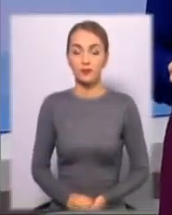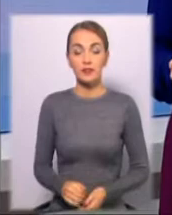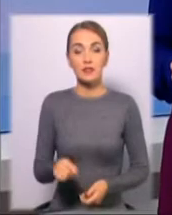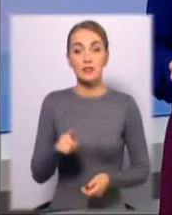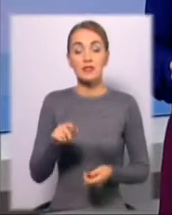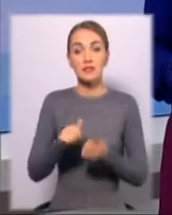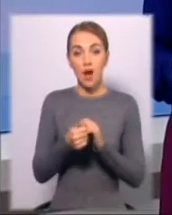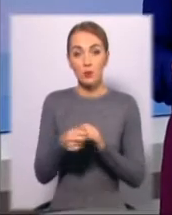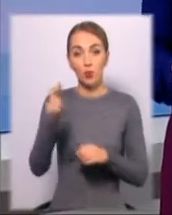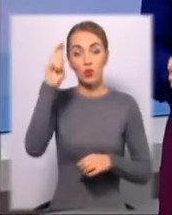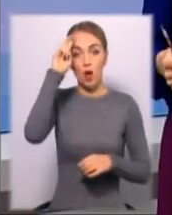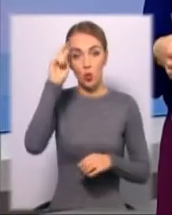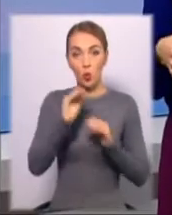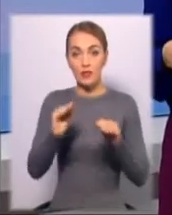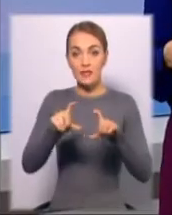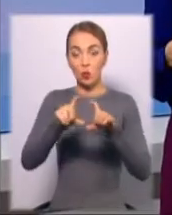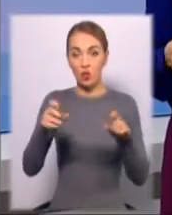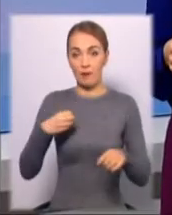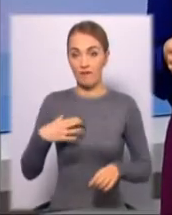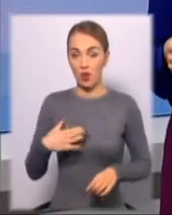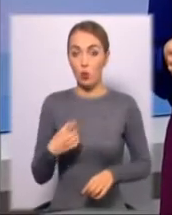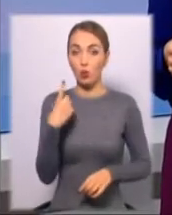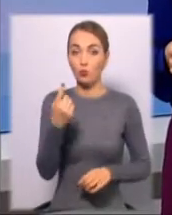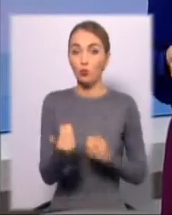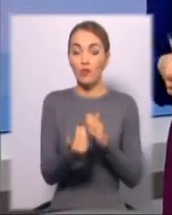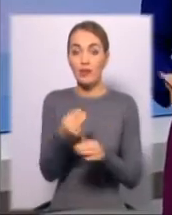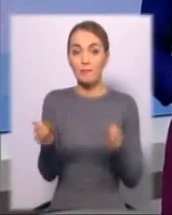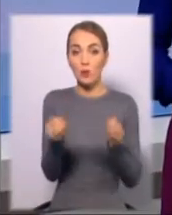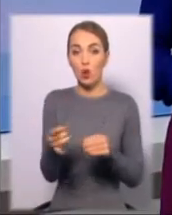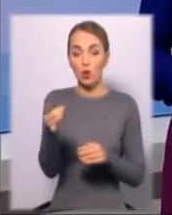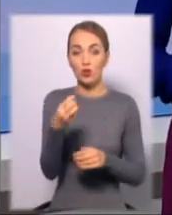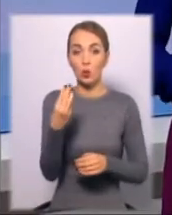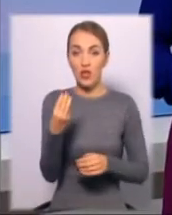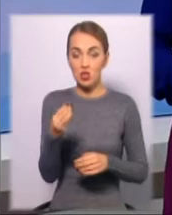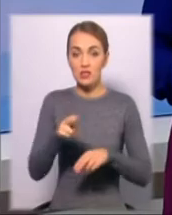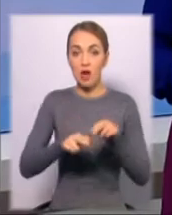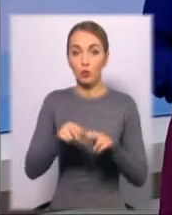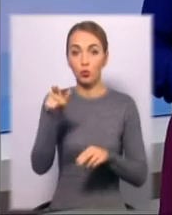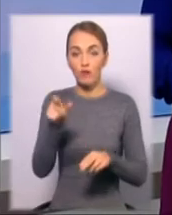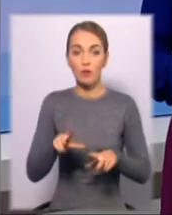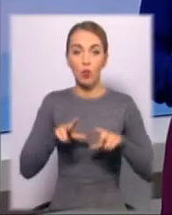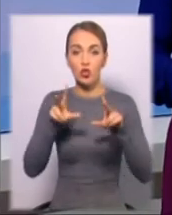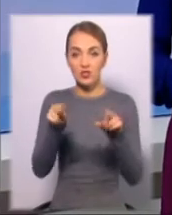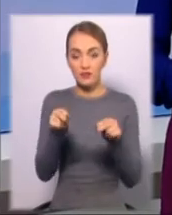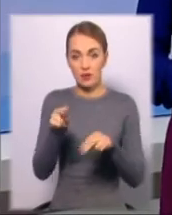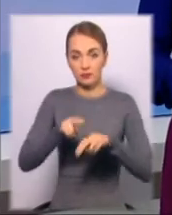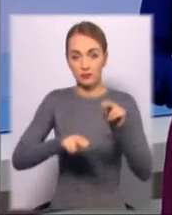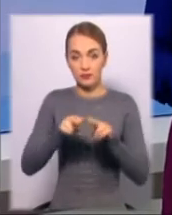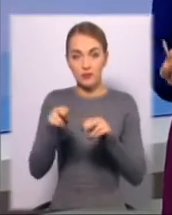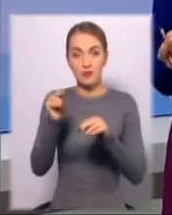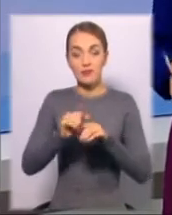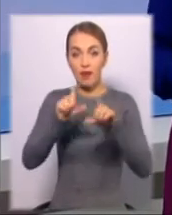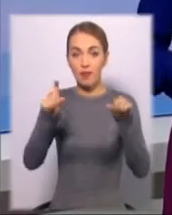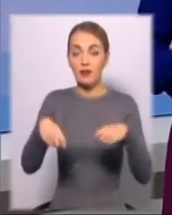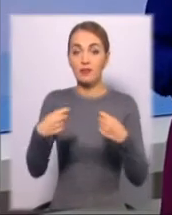Замість комунального дитсадочка, приватний, в одному з нових мікрорайонів Троєщині забудовник божився спорудити дошкільний заклад і